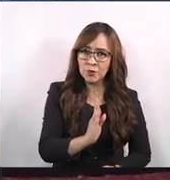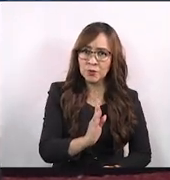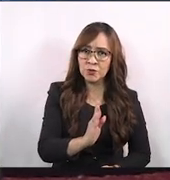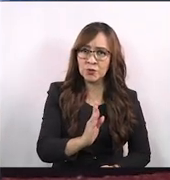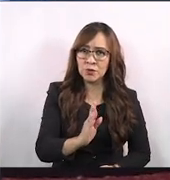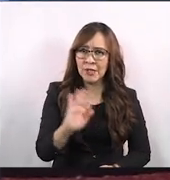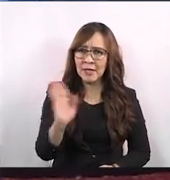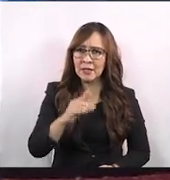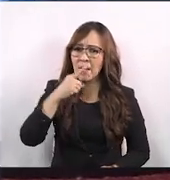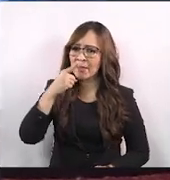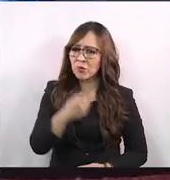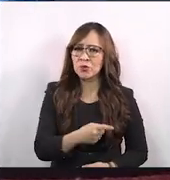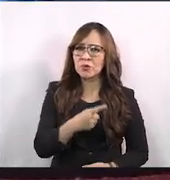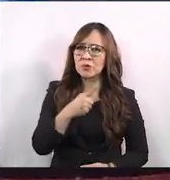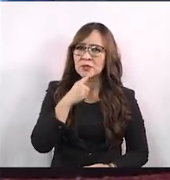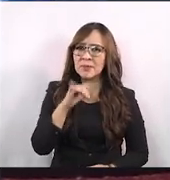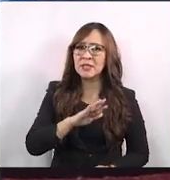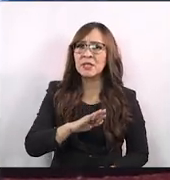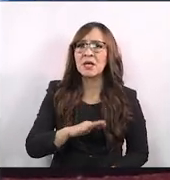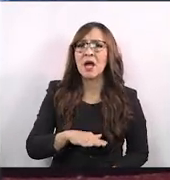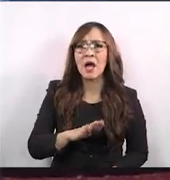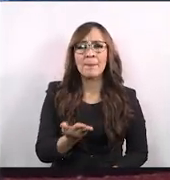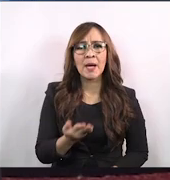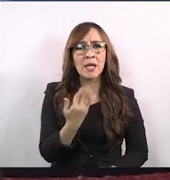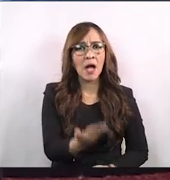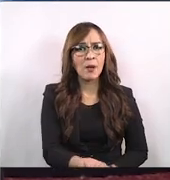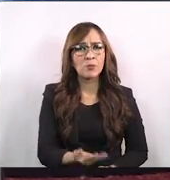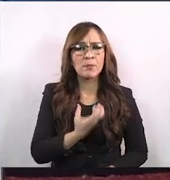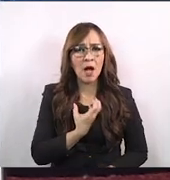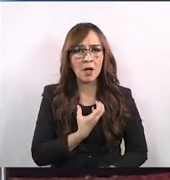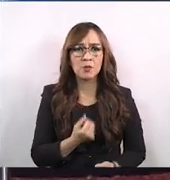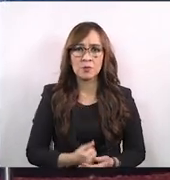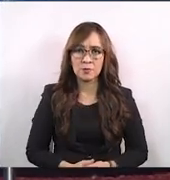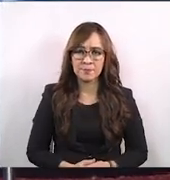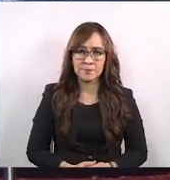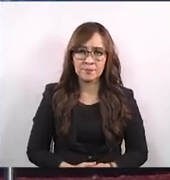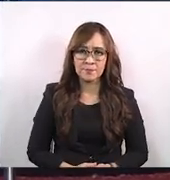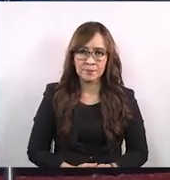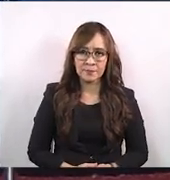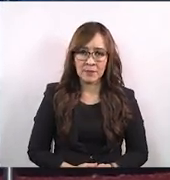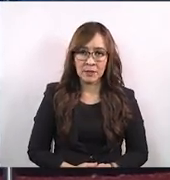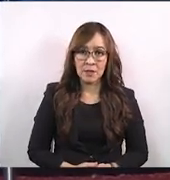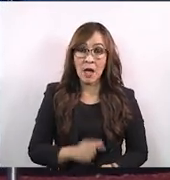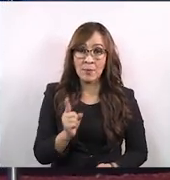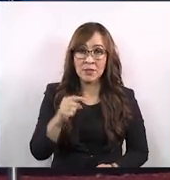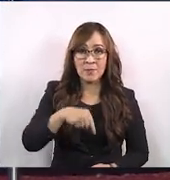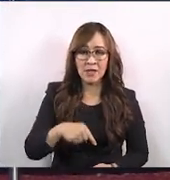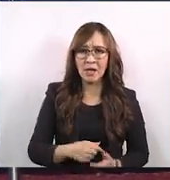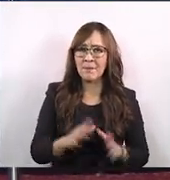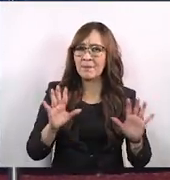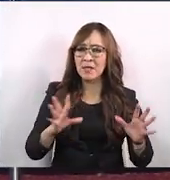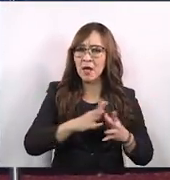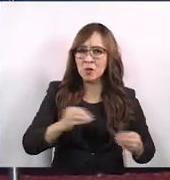menuntut memaksakan kehendakMu seperti apa yang kau mau Hai kalau disekitar para pria hari-hari ini Android sebel yang mau menyerang